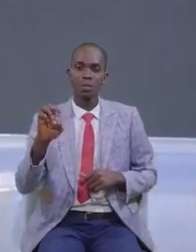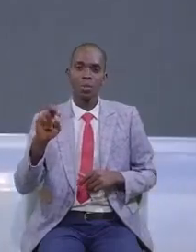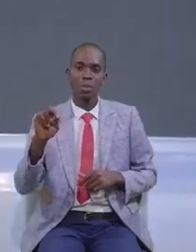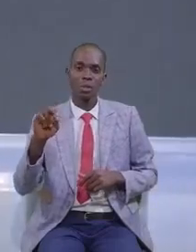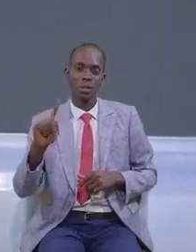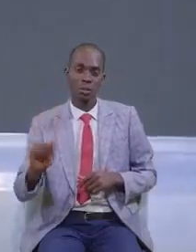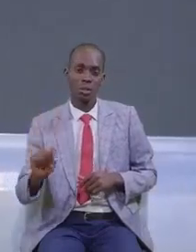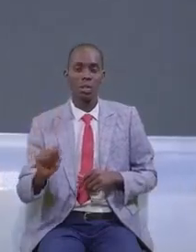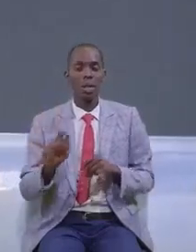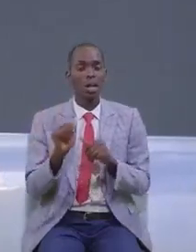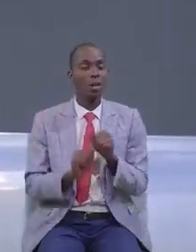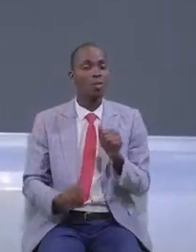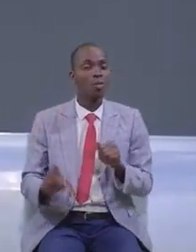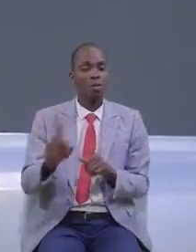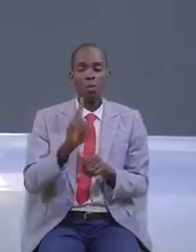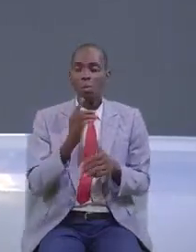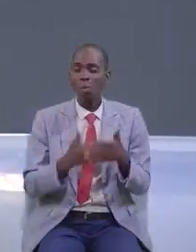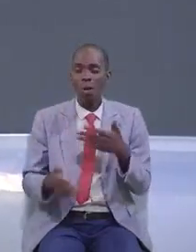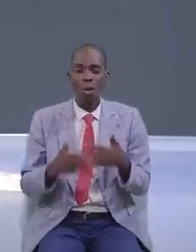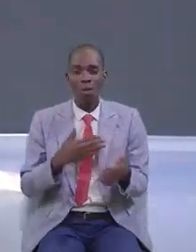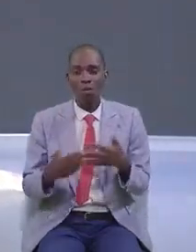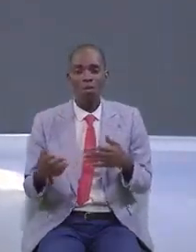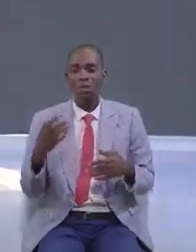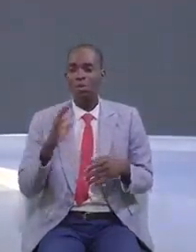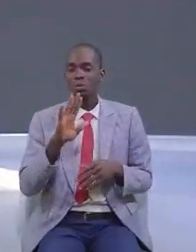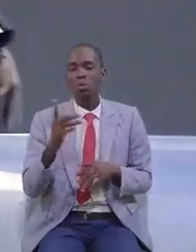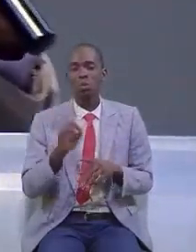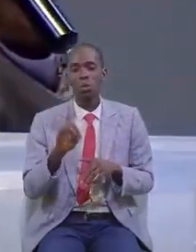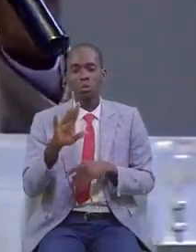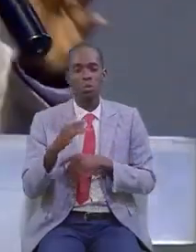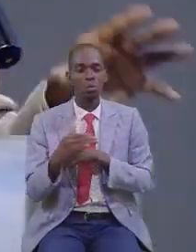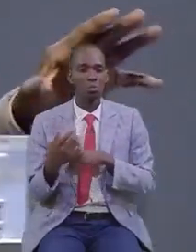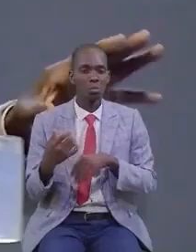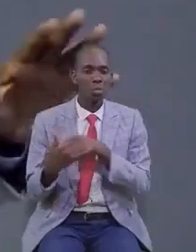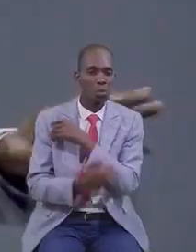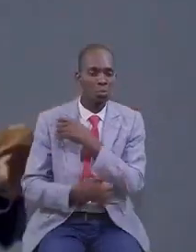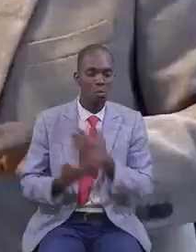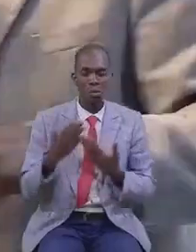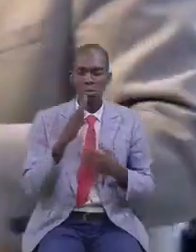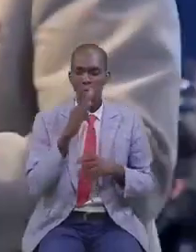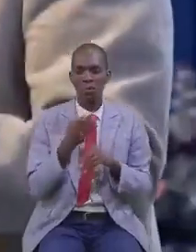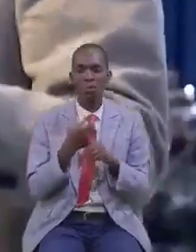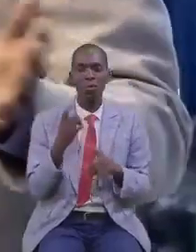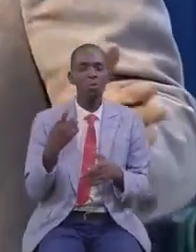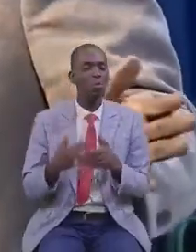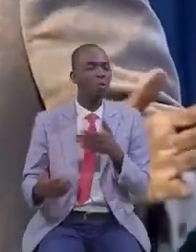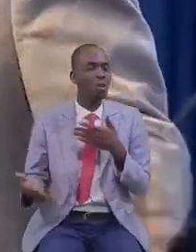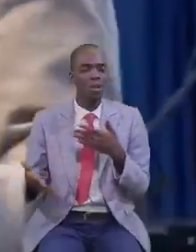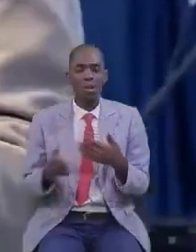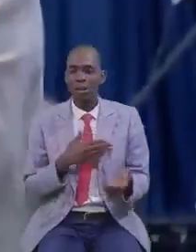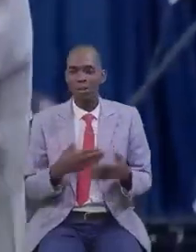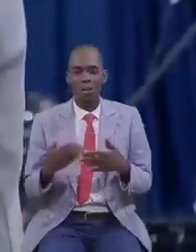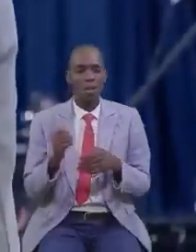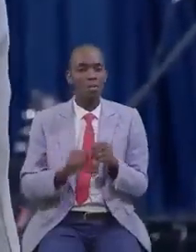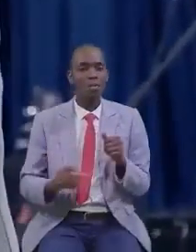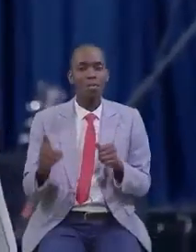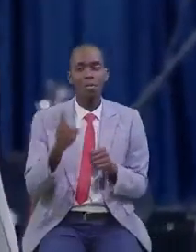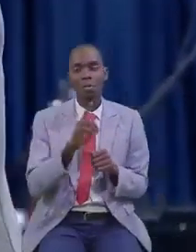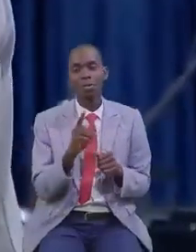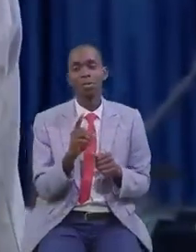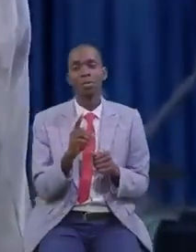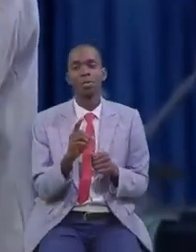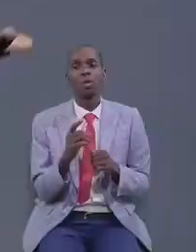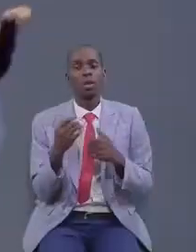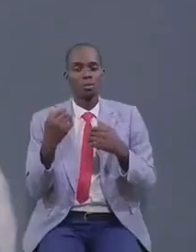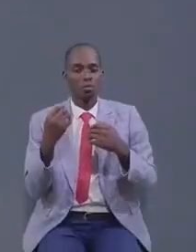ఉంటుంది. Everybody, whatever the nationality, everybody, whatever the background,